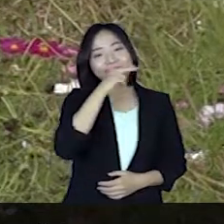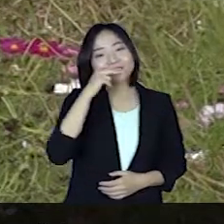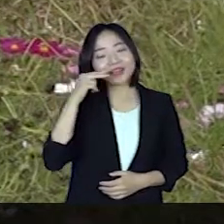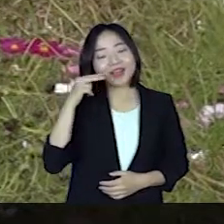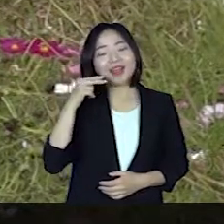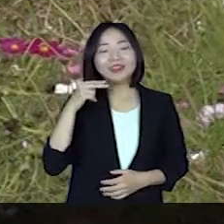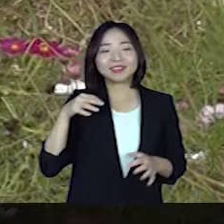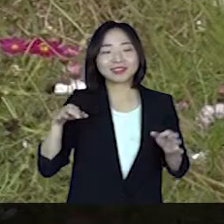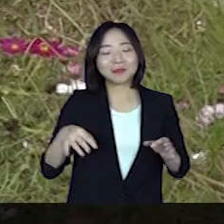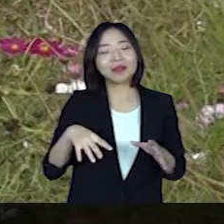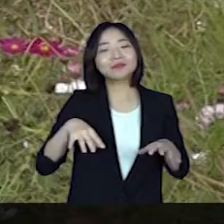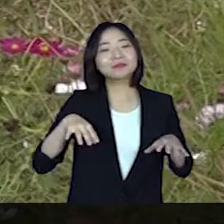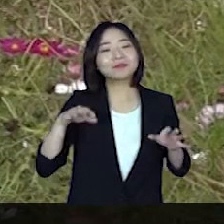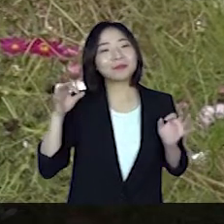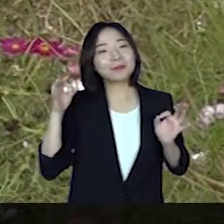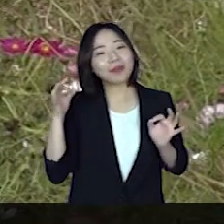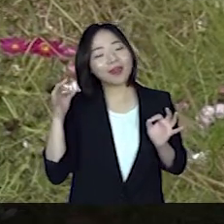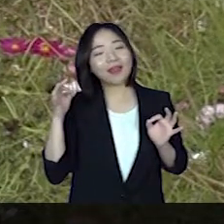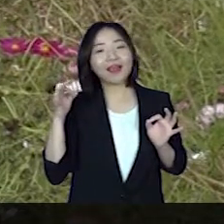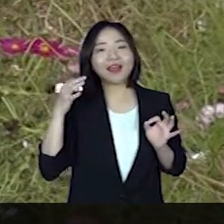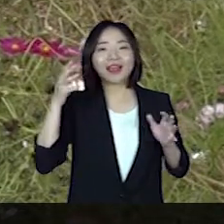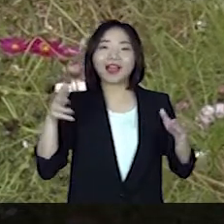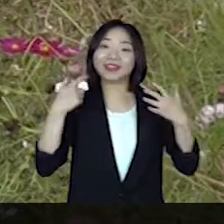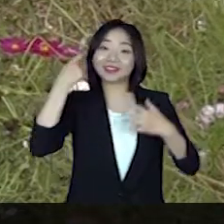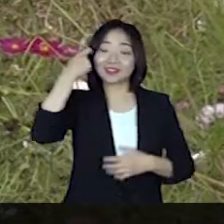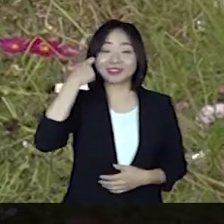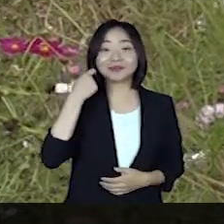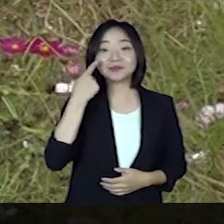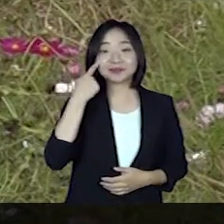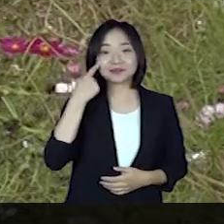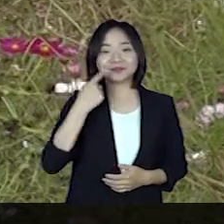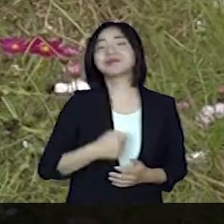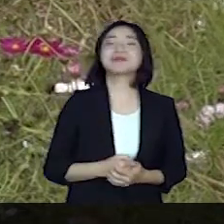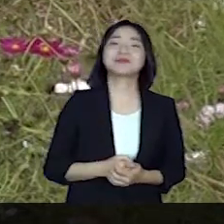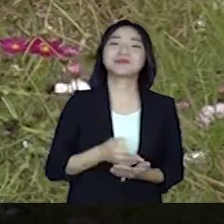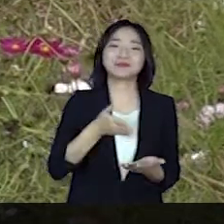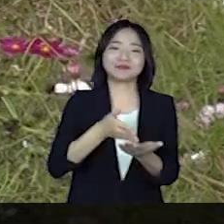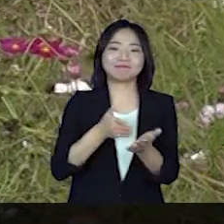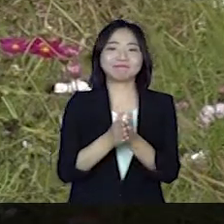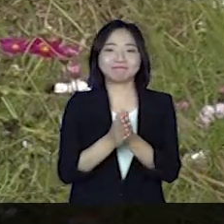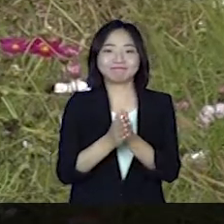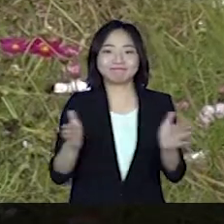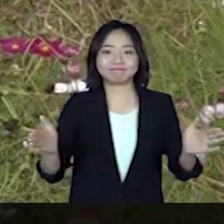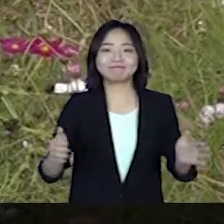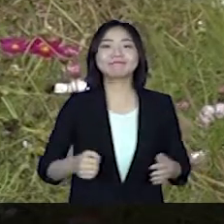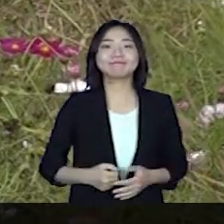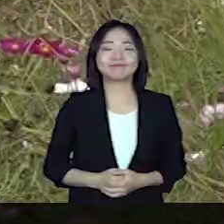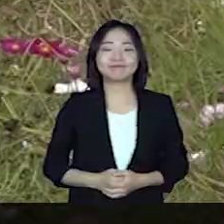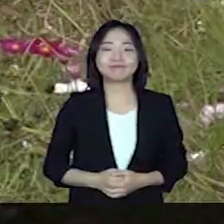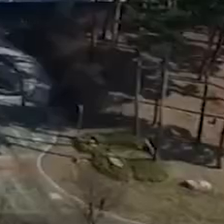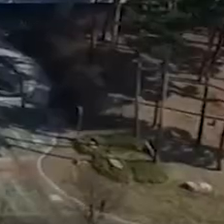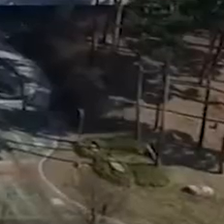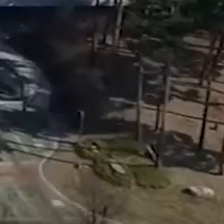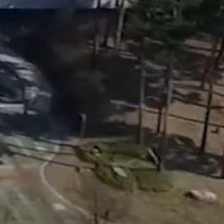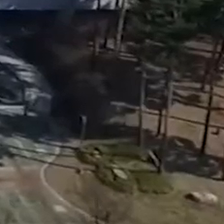멈추고 깊어가는 가을을 만끽해 보시기 바랍니다. 뉴스 시작하겠습니다.